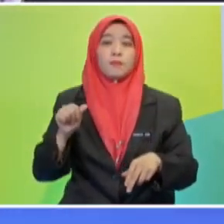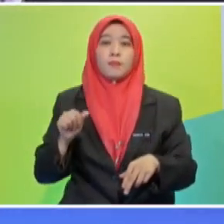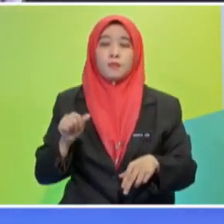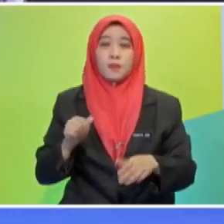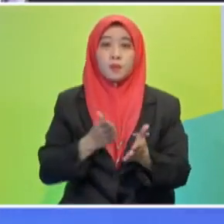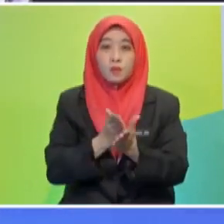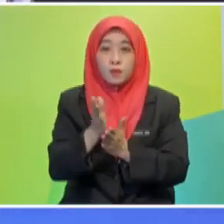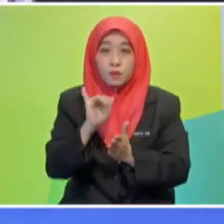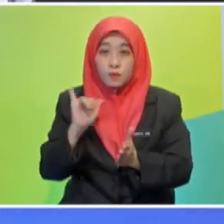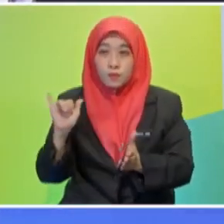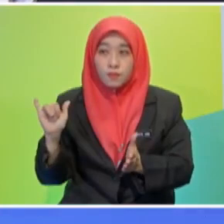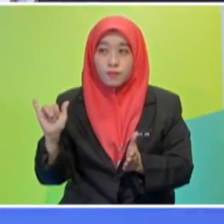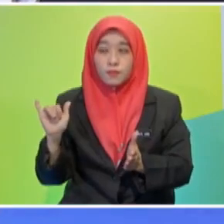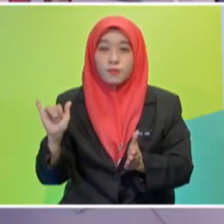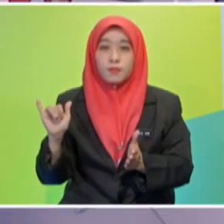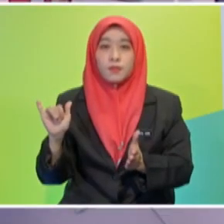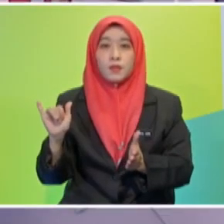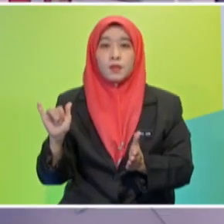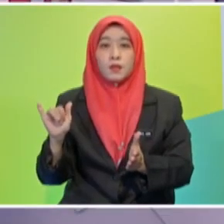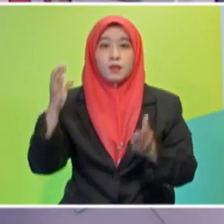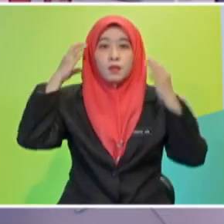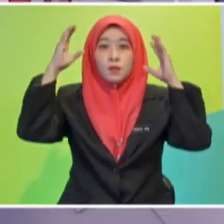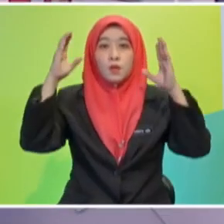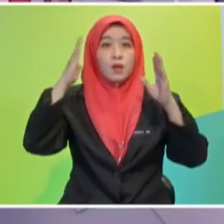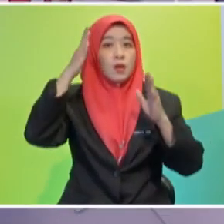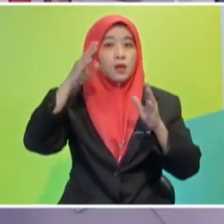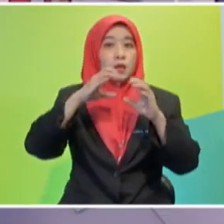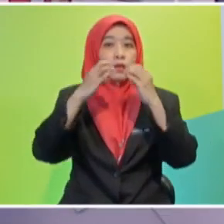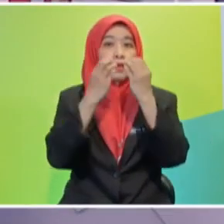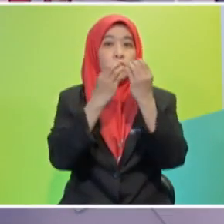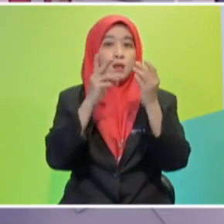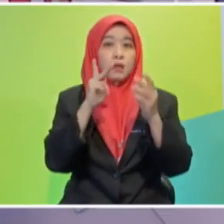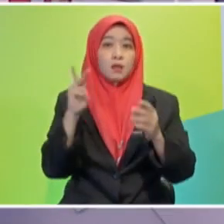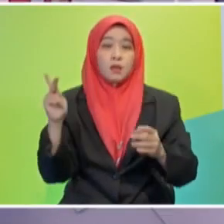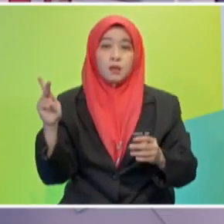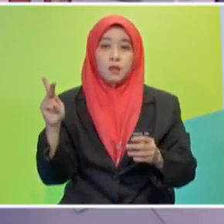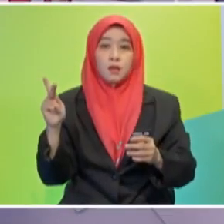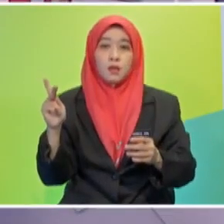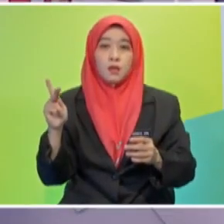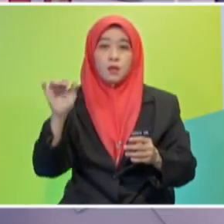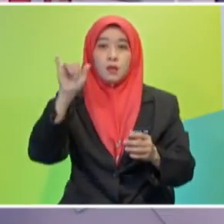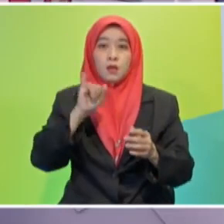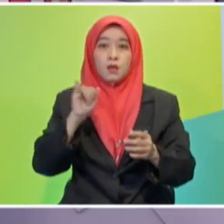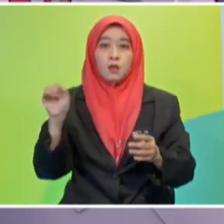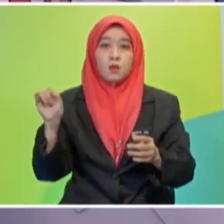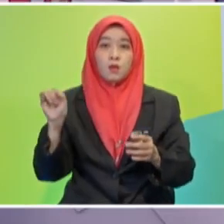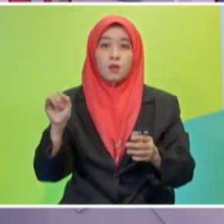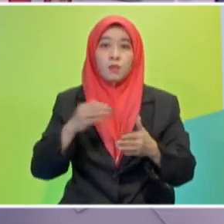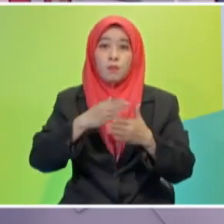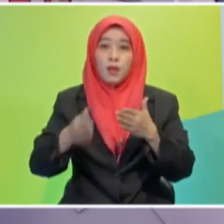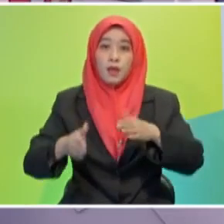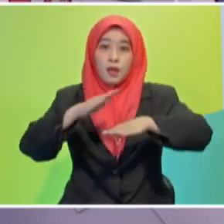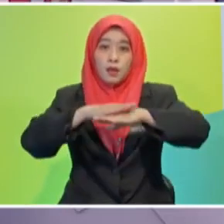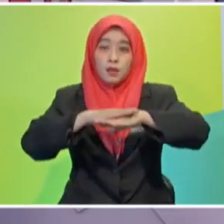seterusnya. Okey. Seterusnya cikgu akan kelaskan iaitu di bahagian atas kita panggil yang